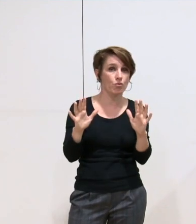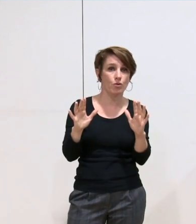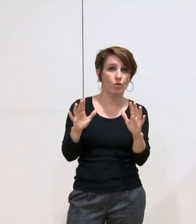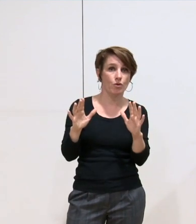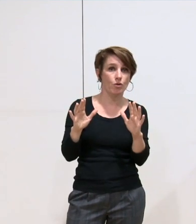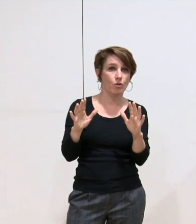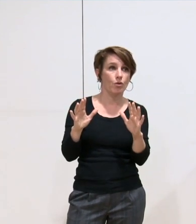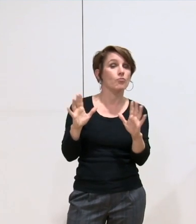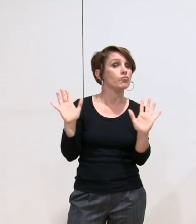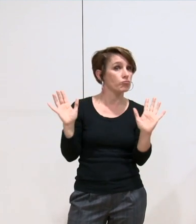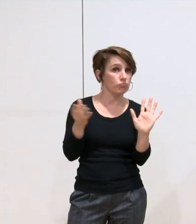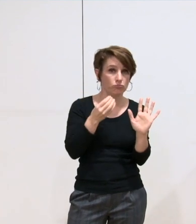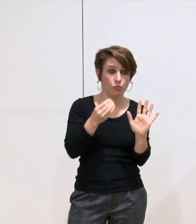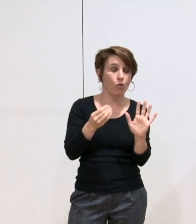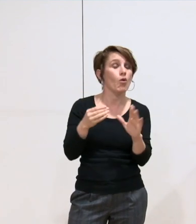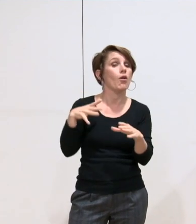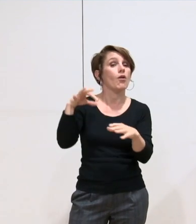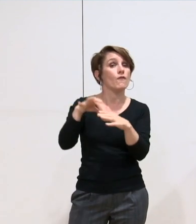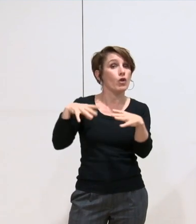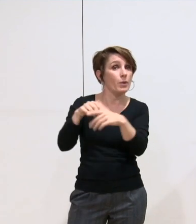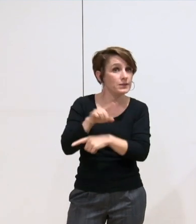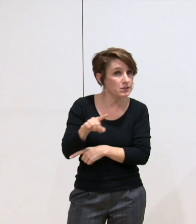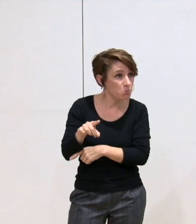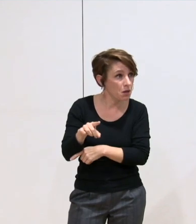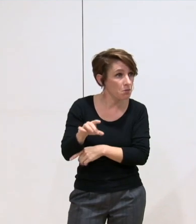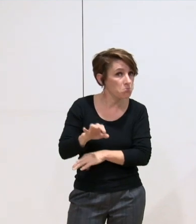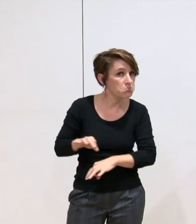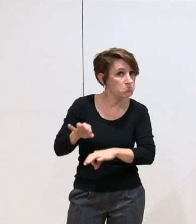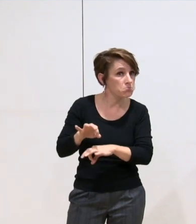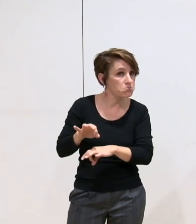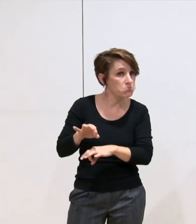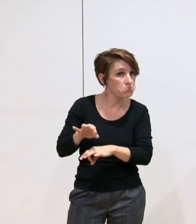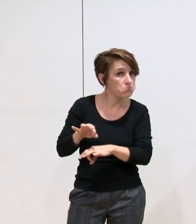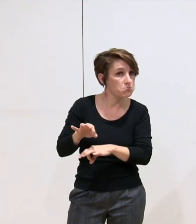voix. Qui ne prend pas part au vote ?